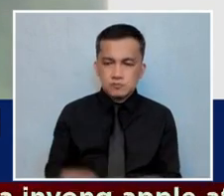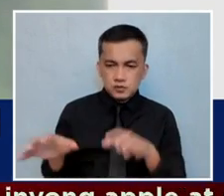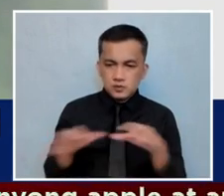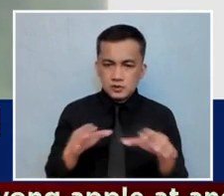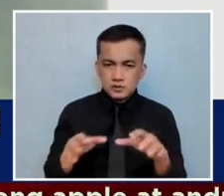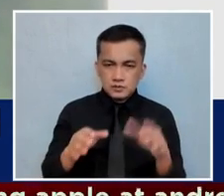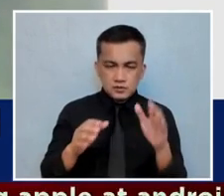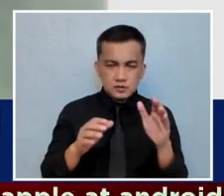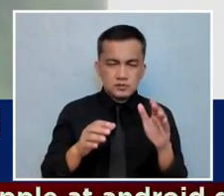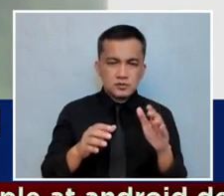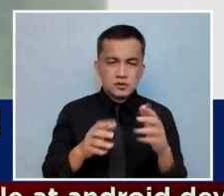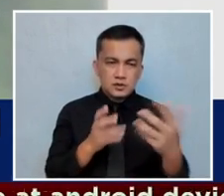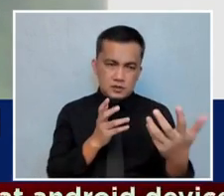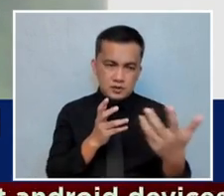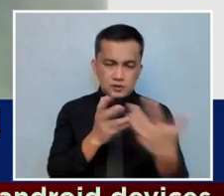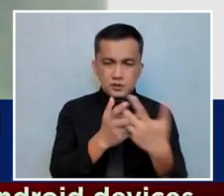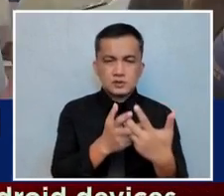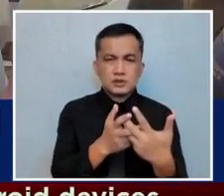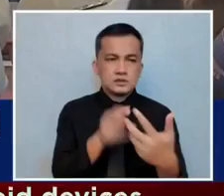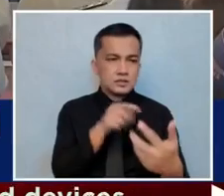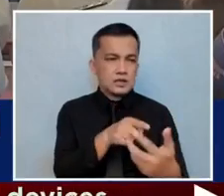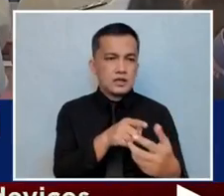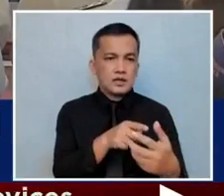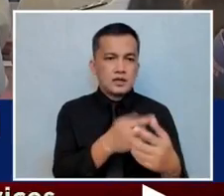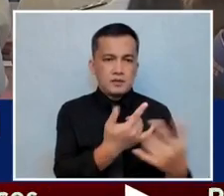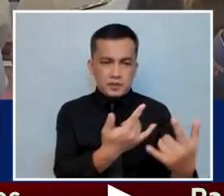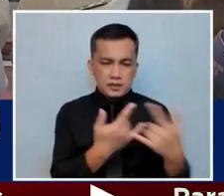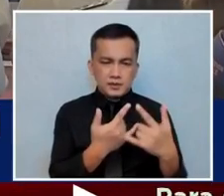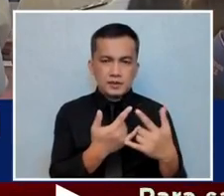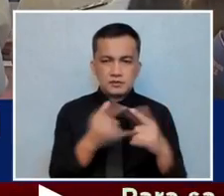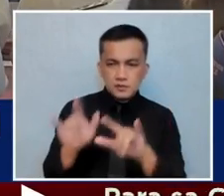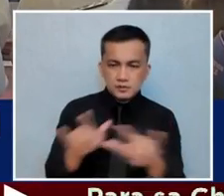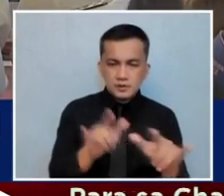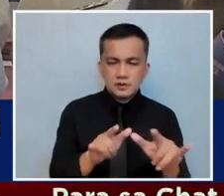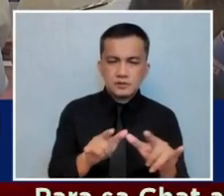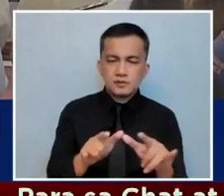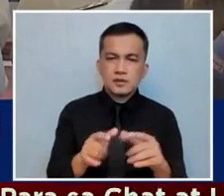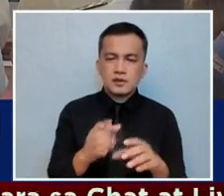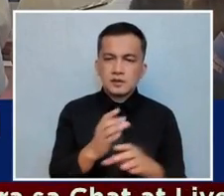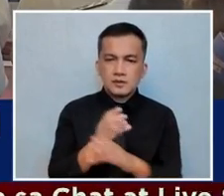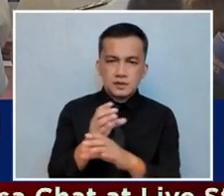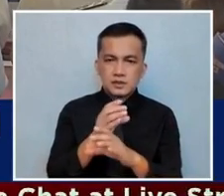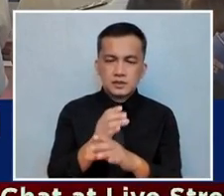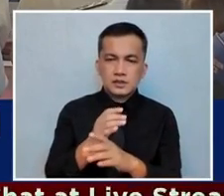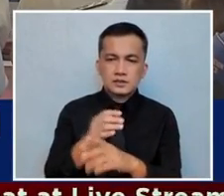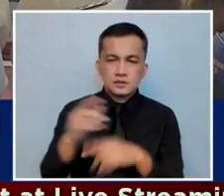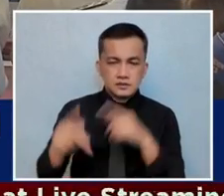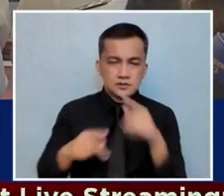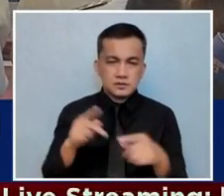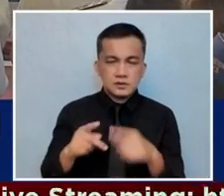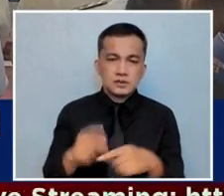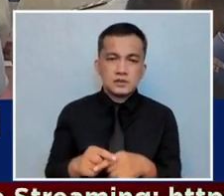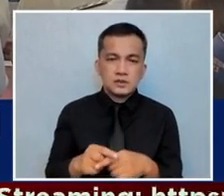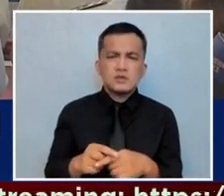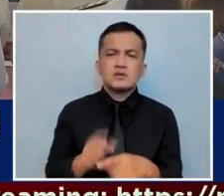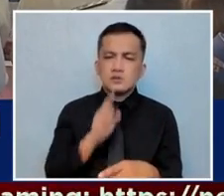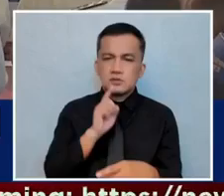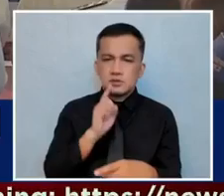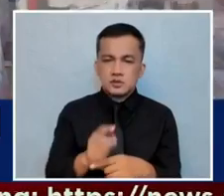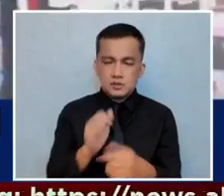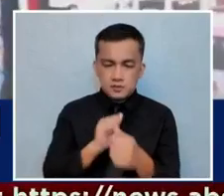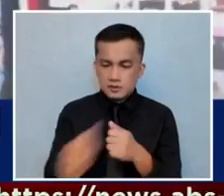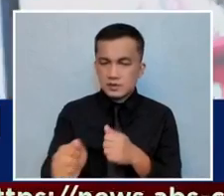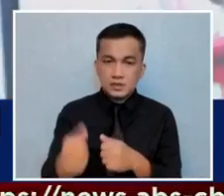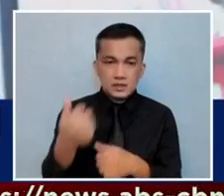sa pag-ibig at pagmamalasakit sa kapwa. Tiyak na malalampasan natin ang kahit na anong